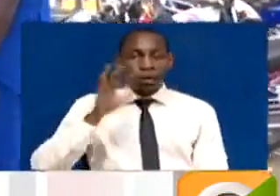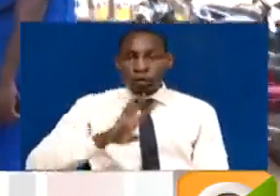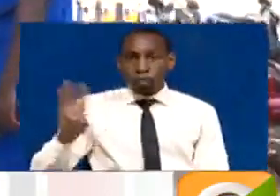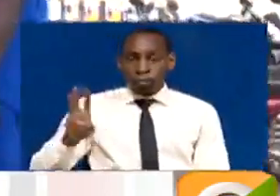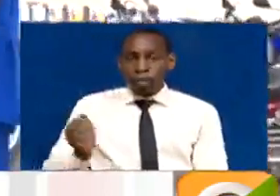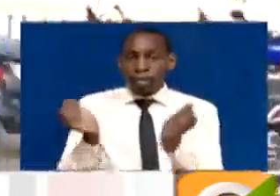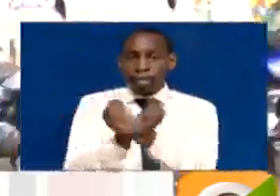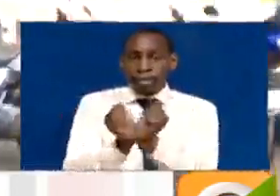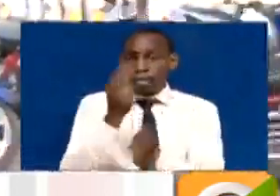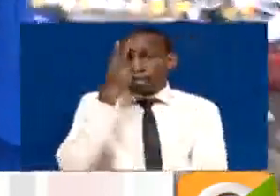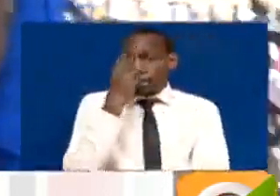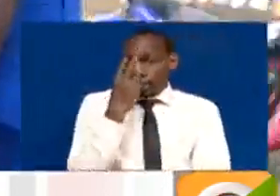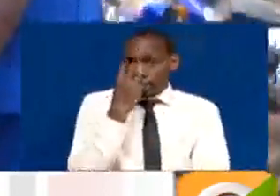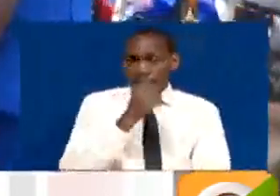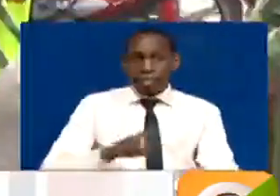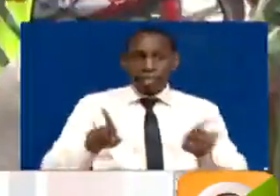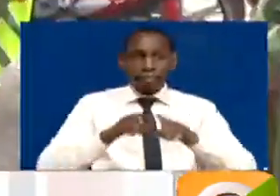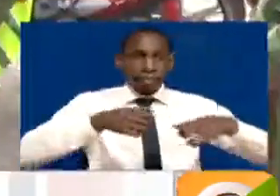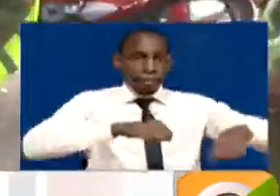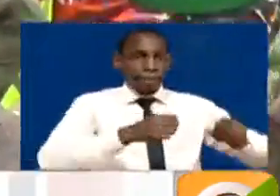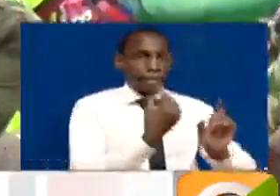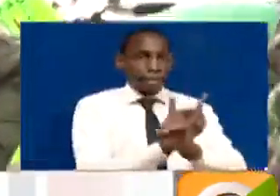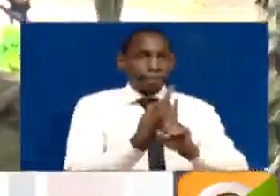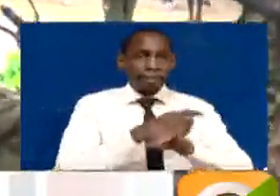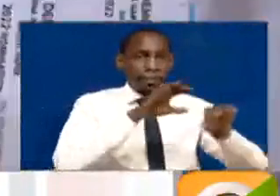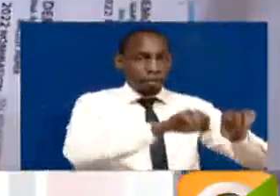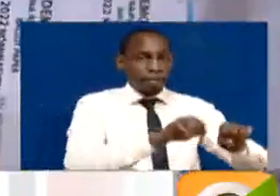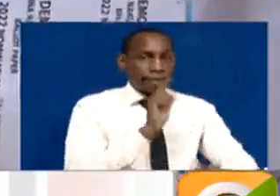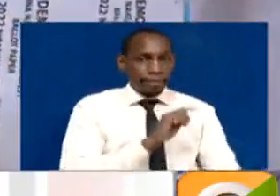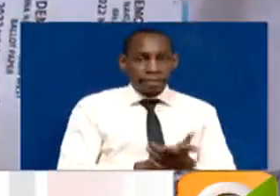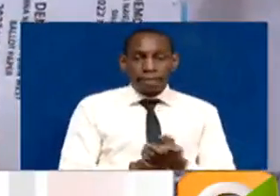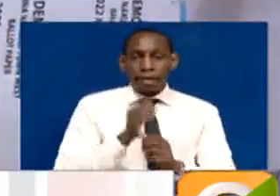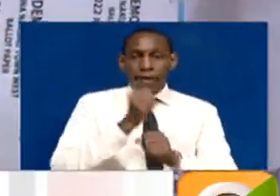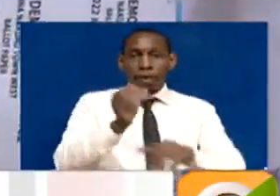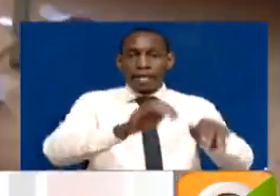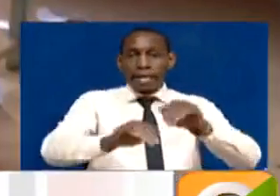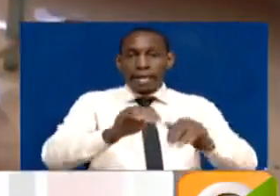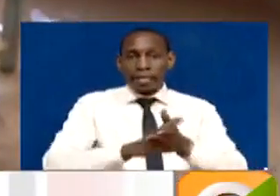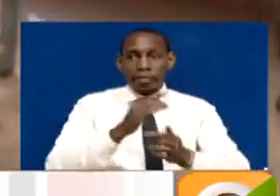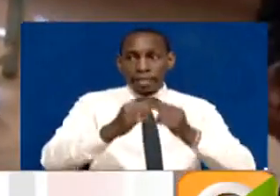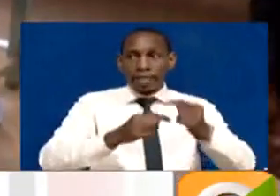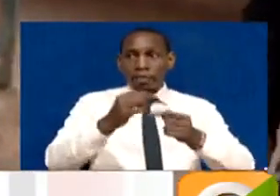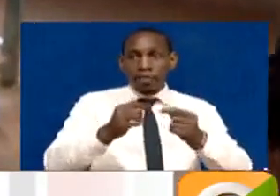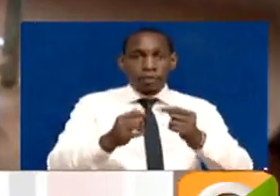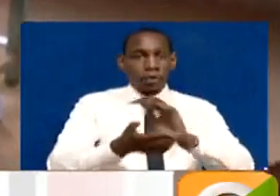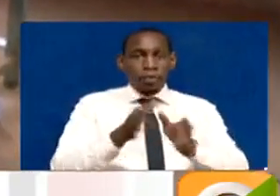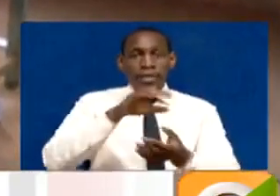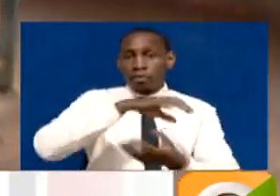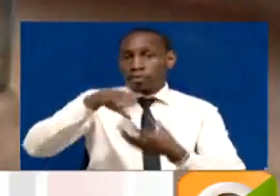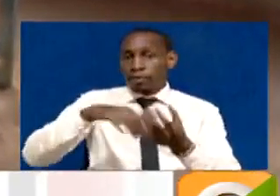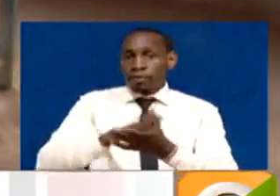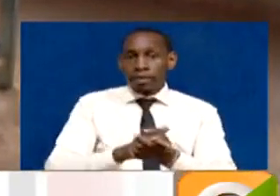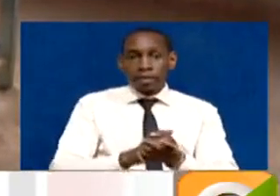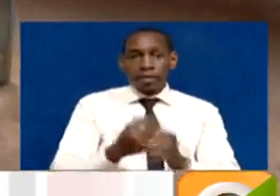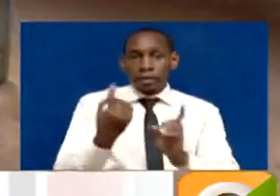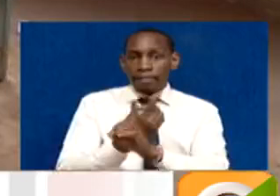Magharibi waliwakamata washukiwa, huku pikipiki kadhaa zikinaswa. Zoezi la kupiga kura liliendelea bila vurugu katika